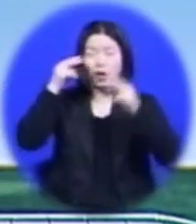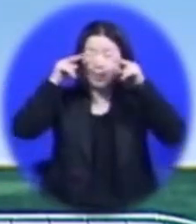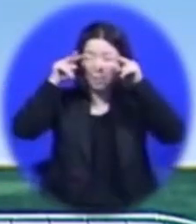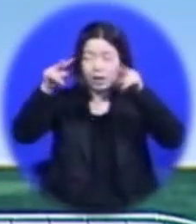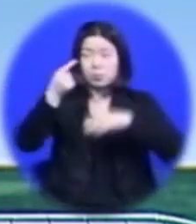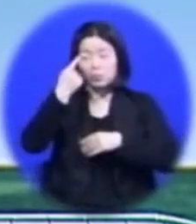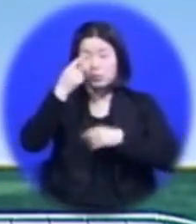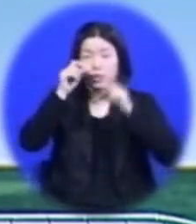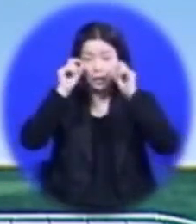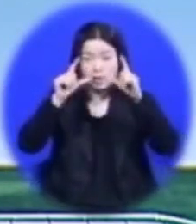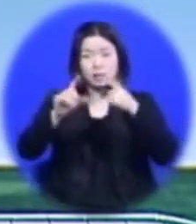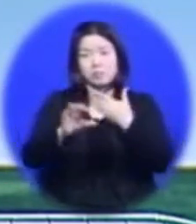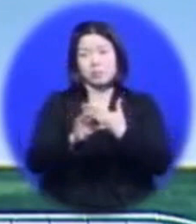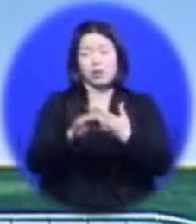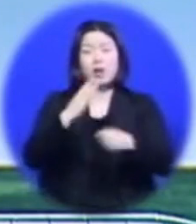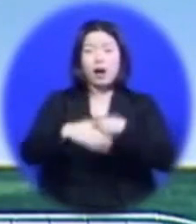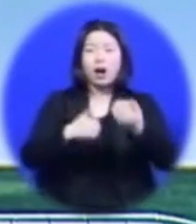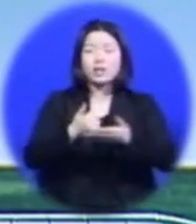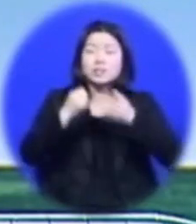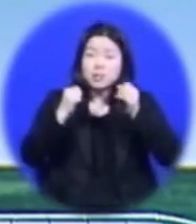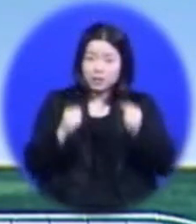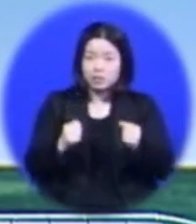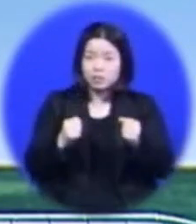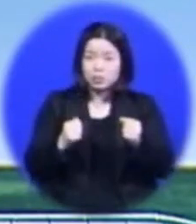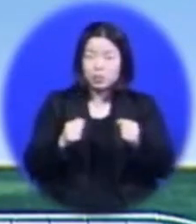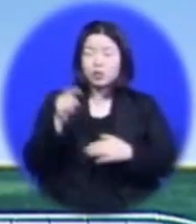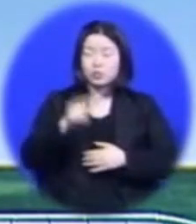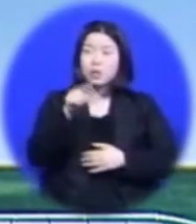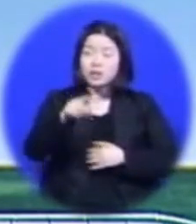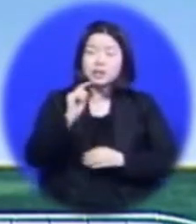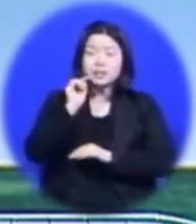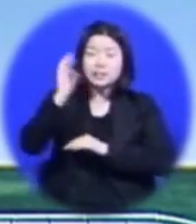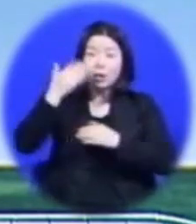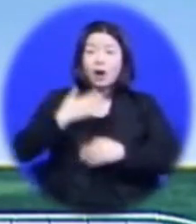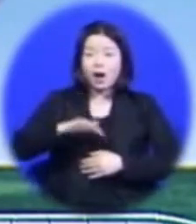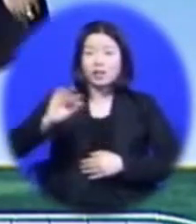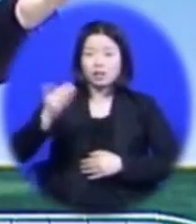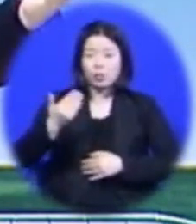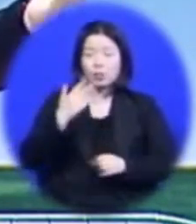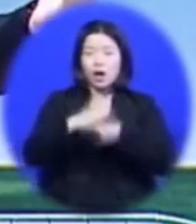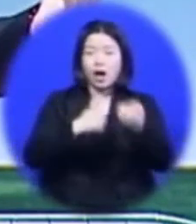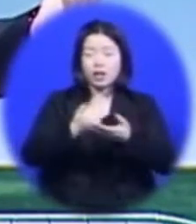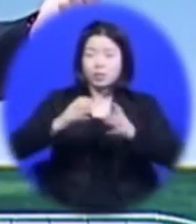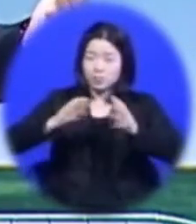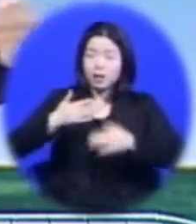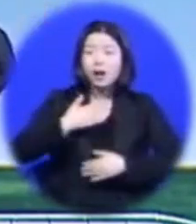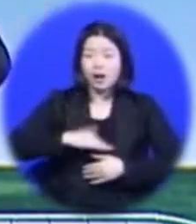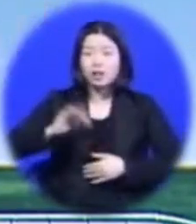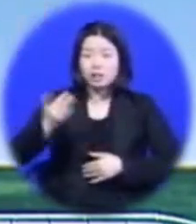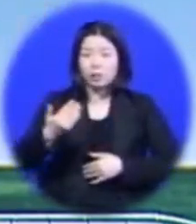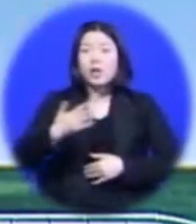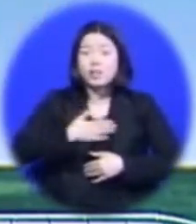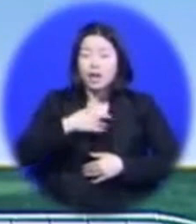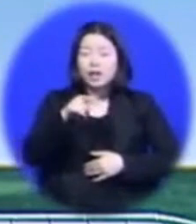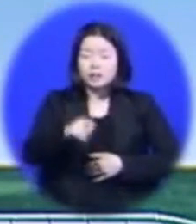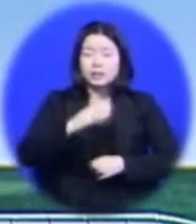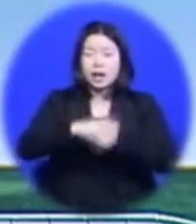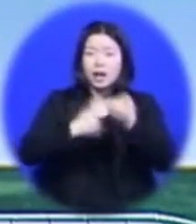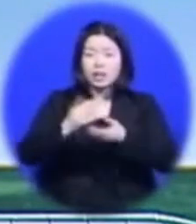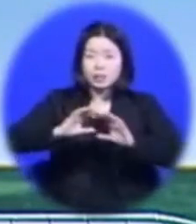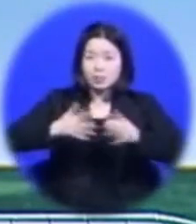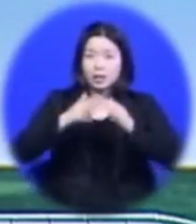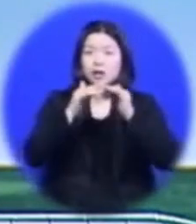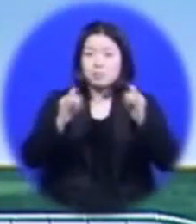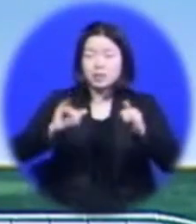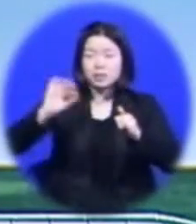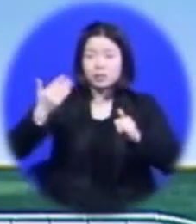뜨이고 나면 하나님이 계시고 그 영광을 알게 되고 하나님의 나라를 알게 되고 이제 내가 그 하나님의 나라의 백성이